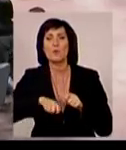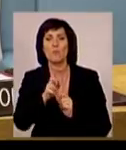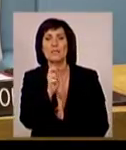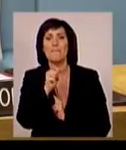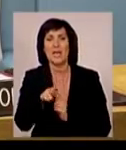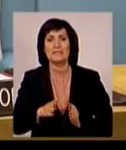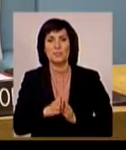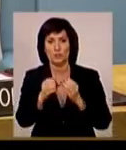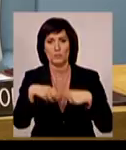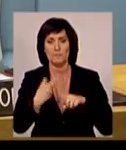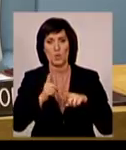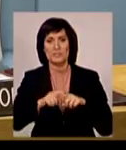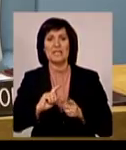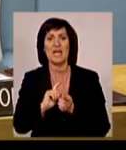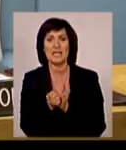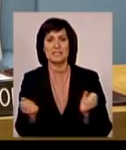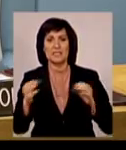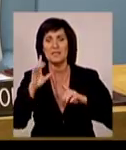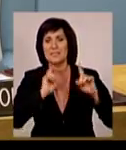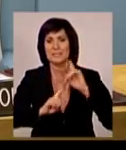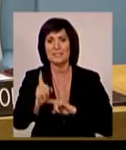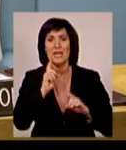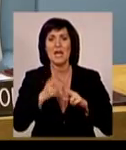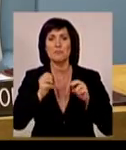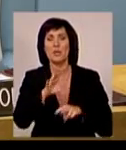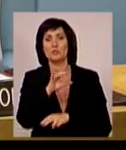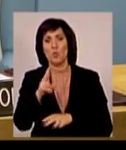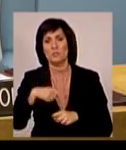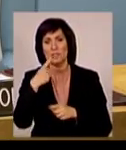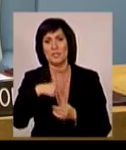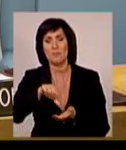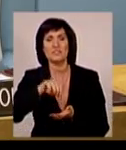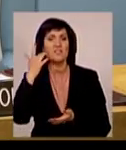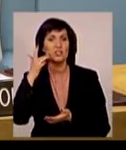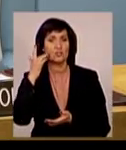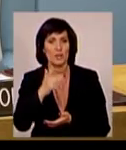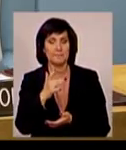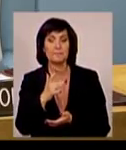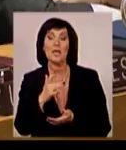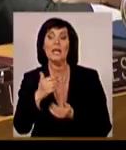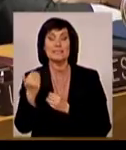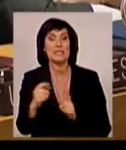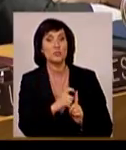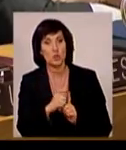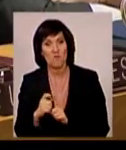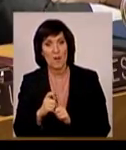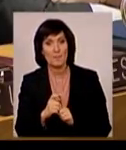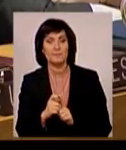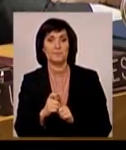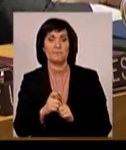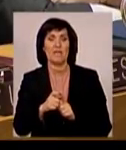це на екстреному засіданні Радбез ООН сказала постійний представник США Нікі Хейлі. Адже, за її словами,